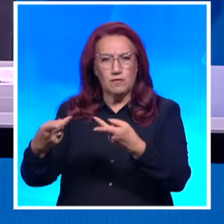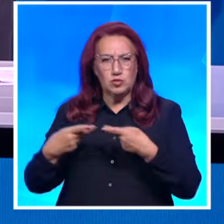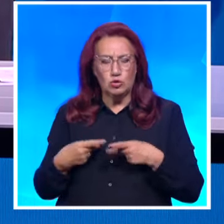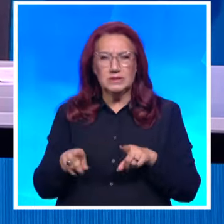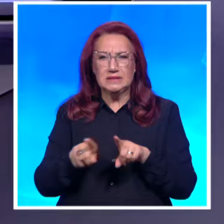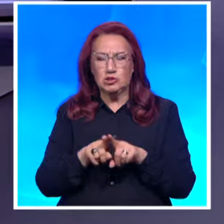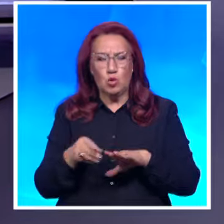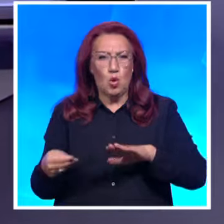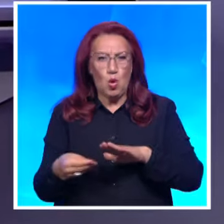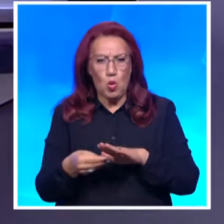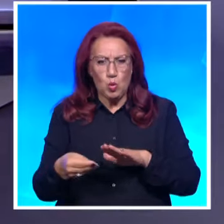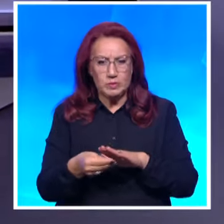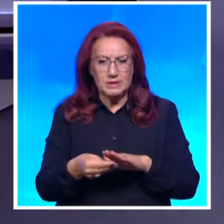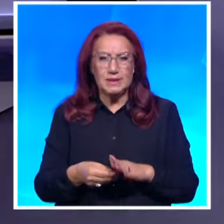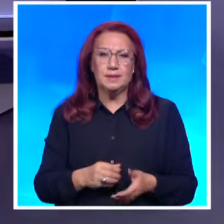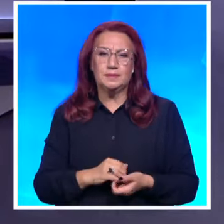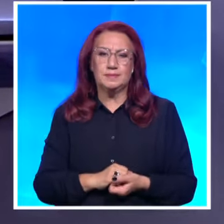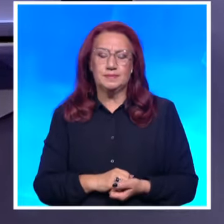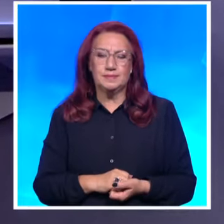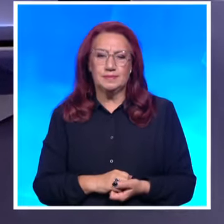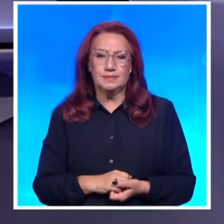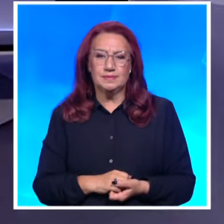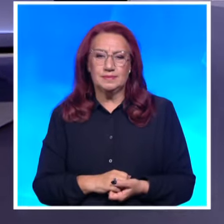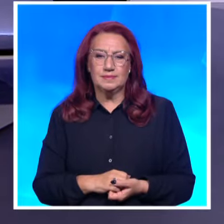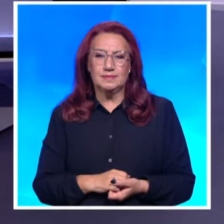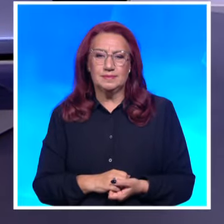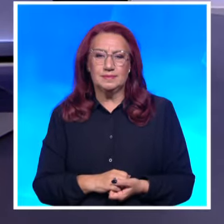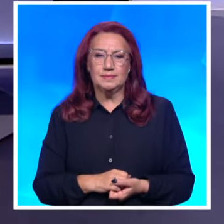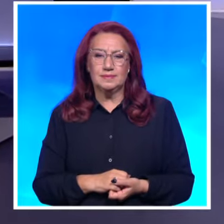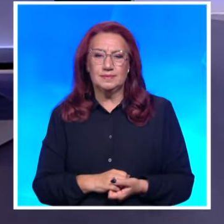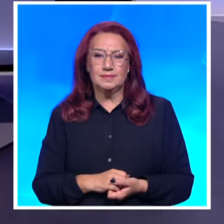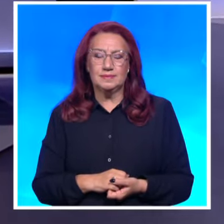сили. Още сега от Ванина Неткова. Добър вечер.